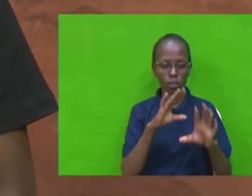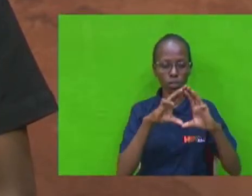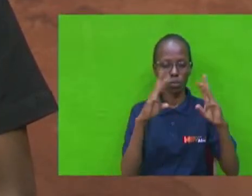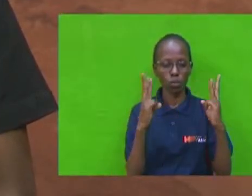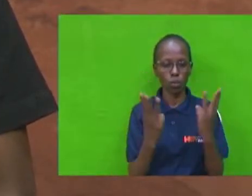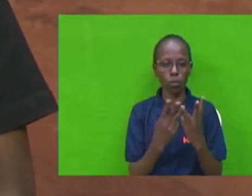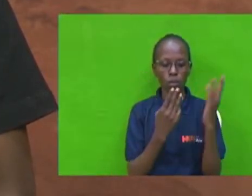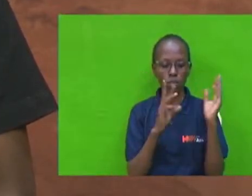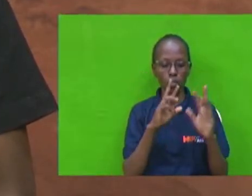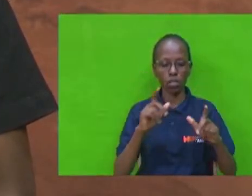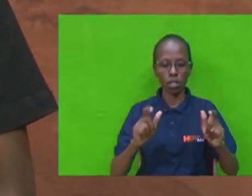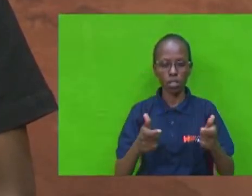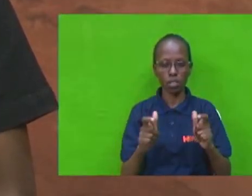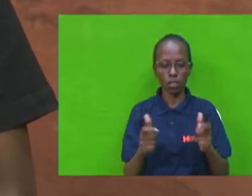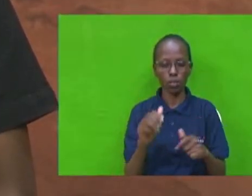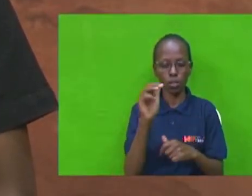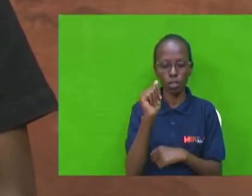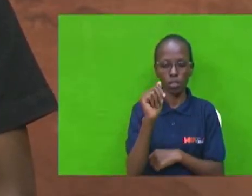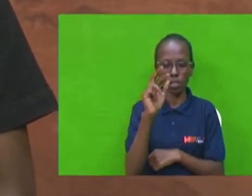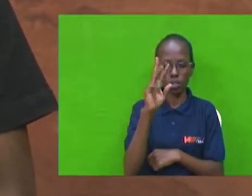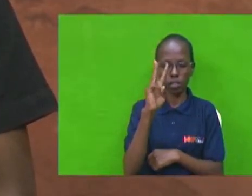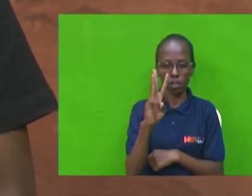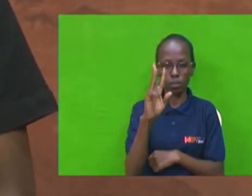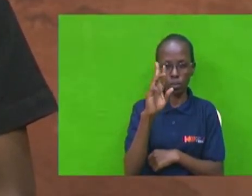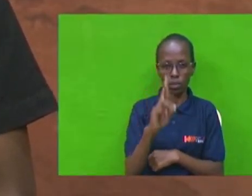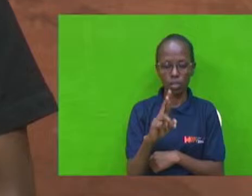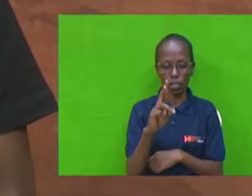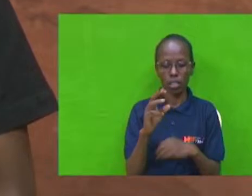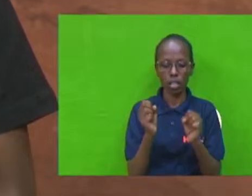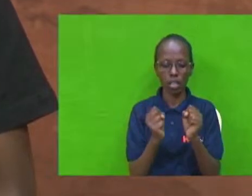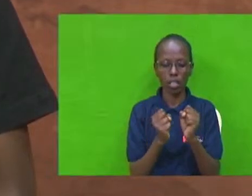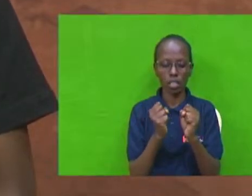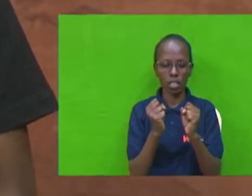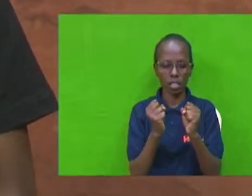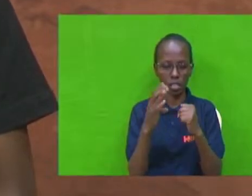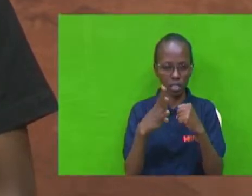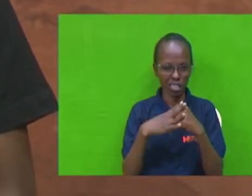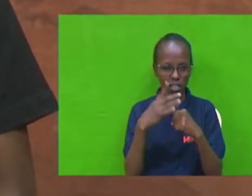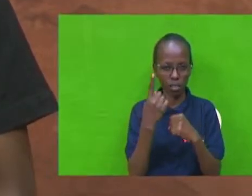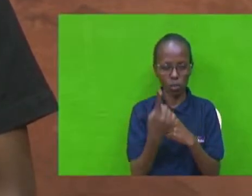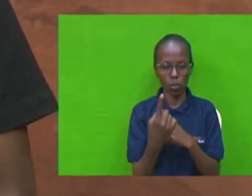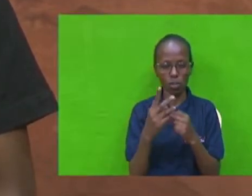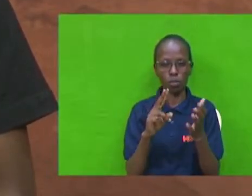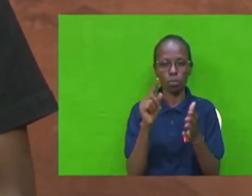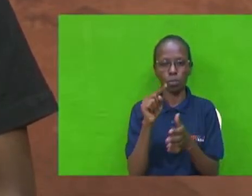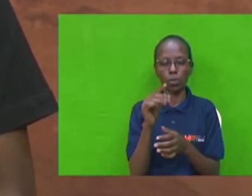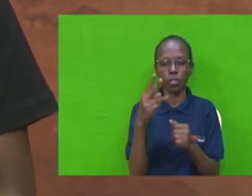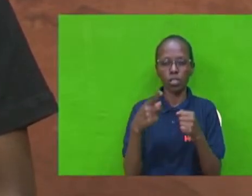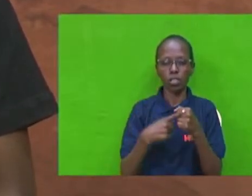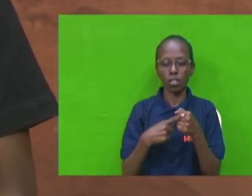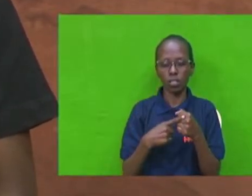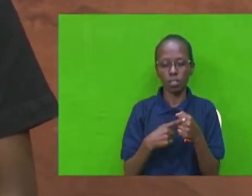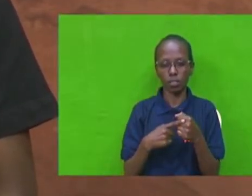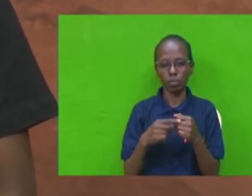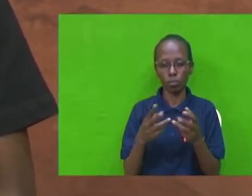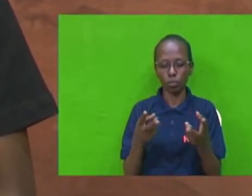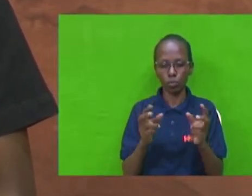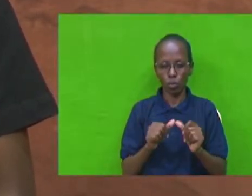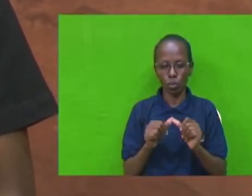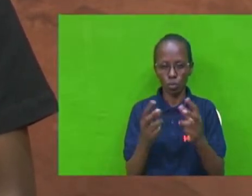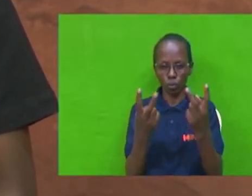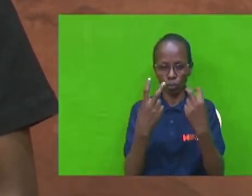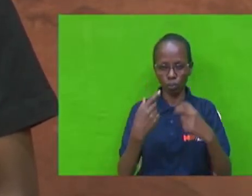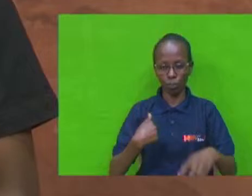Radio AWR 91.6. Zidi kututegea na kutusikiliza. Una nafasi